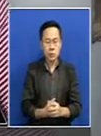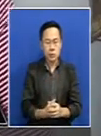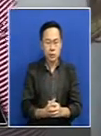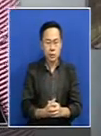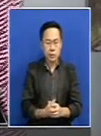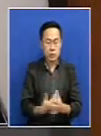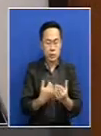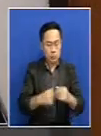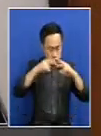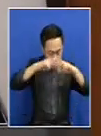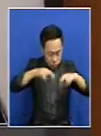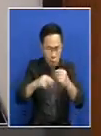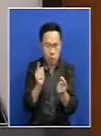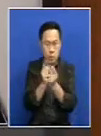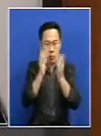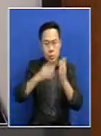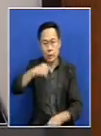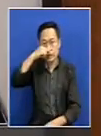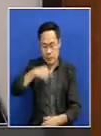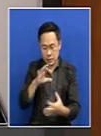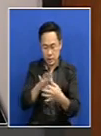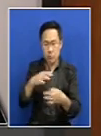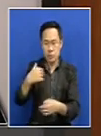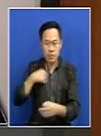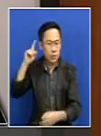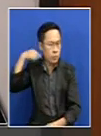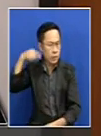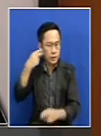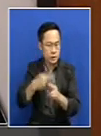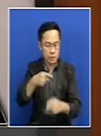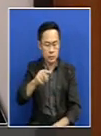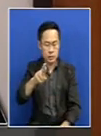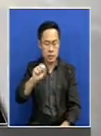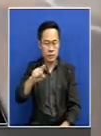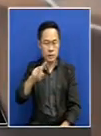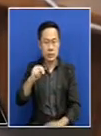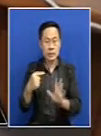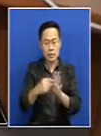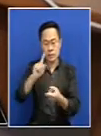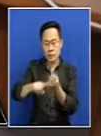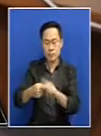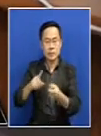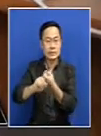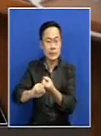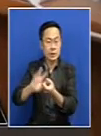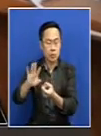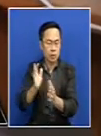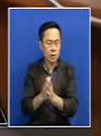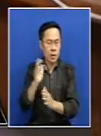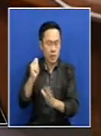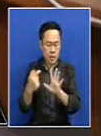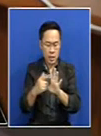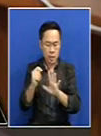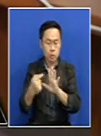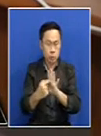การสืบสวนพบผู้เกี่ยวข้องเป็นคนไทยคือนางสาวปริศนาเป็นเพื่อนหญิงคนสนิทของนายอาตูถูกควบคุมตัวได้ที่จังหวัดสุ